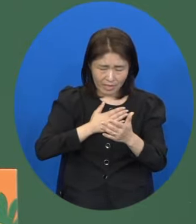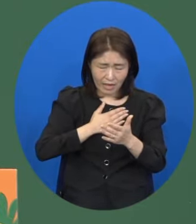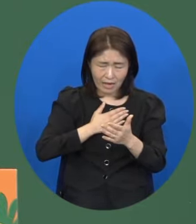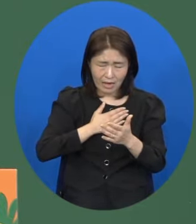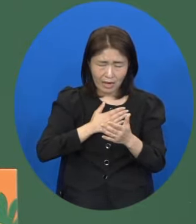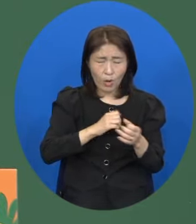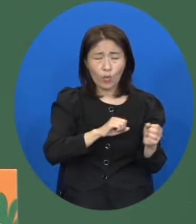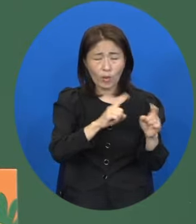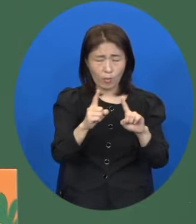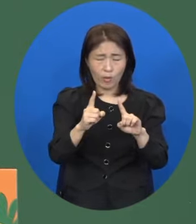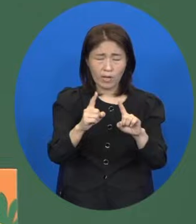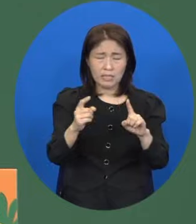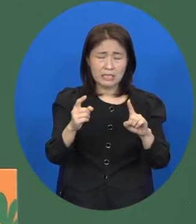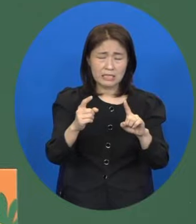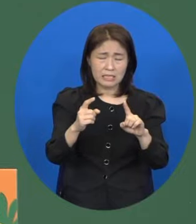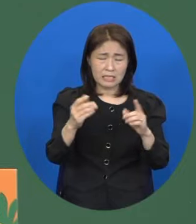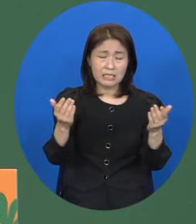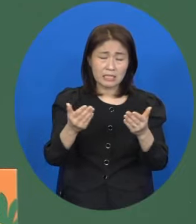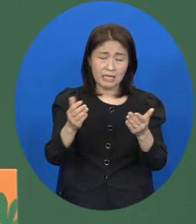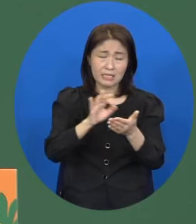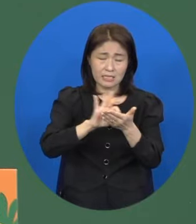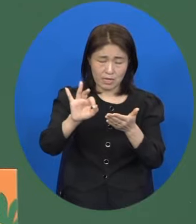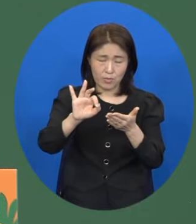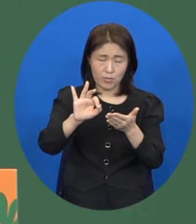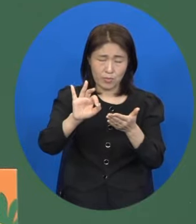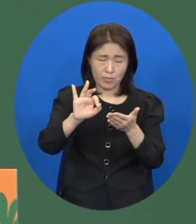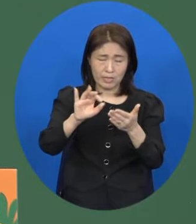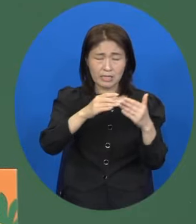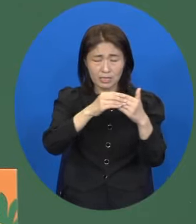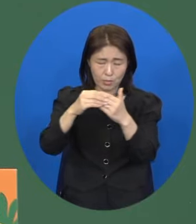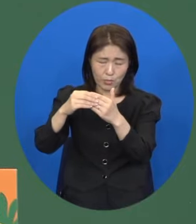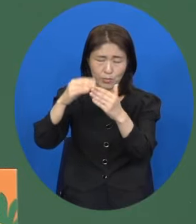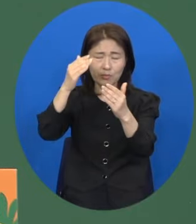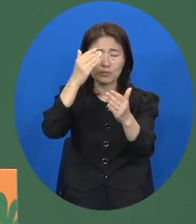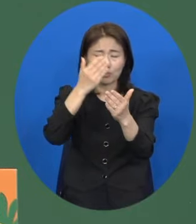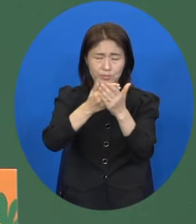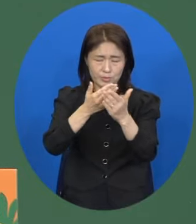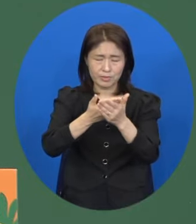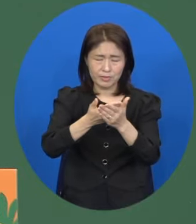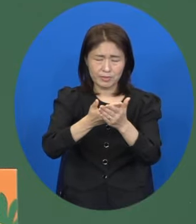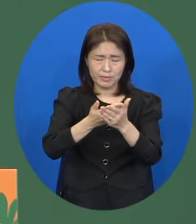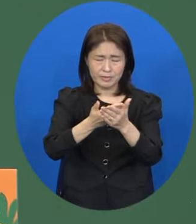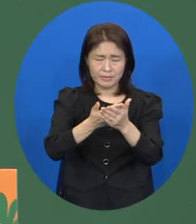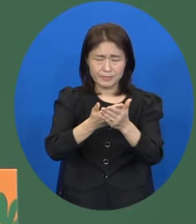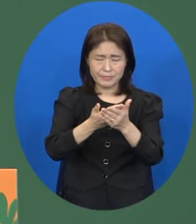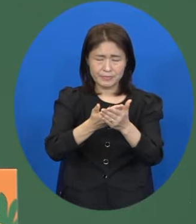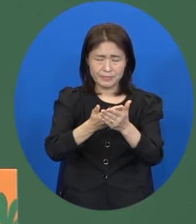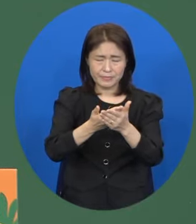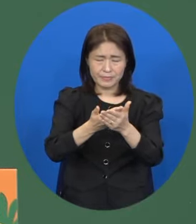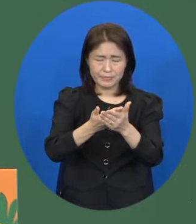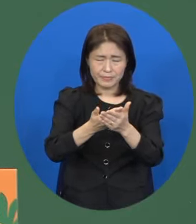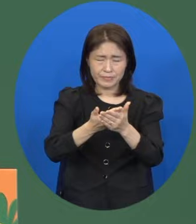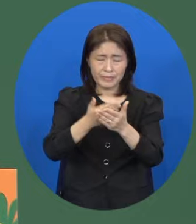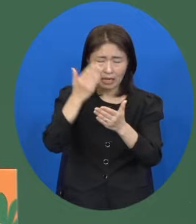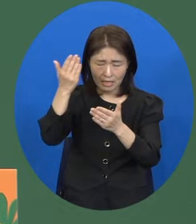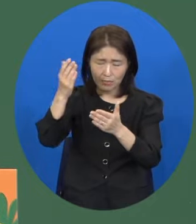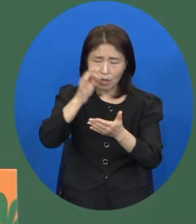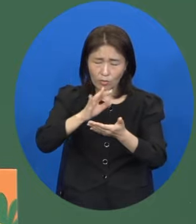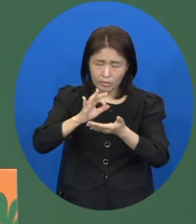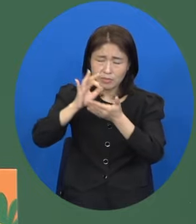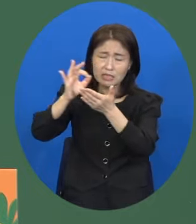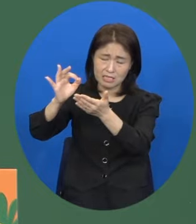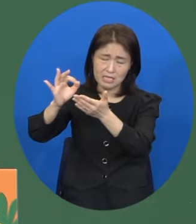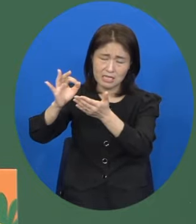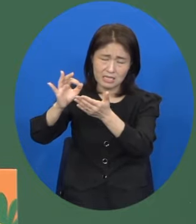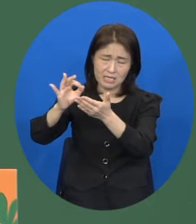일에 사용될 수 있도록 인도하여 주시옵소서. 당신께 예물 드린 손길이